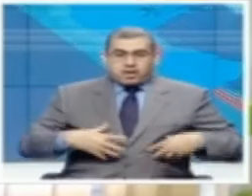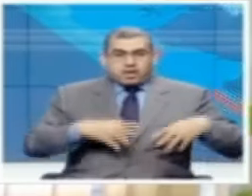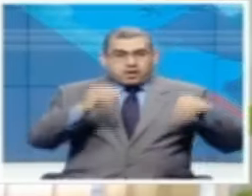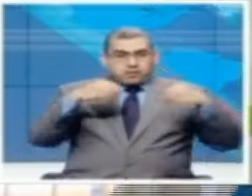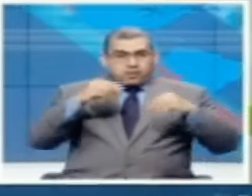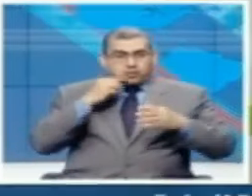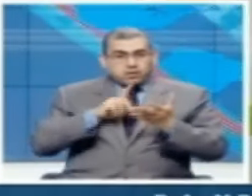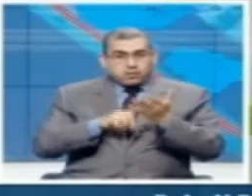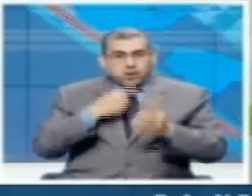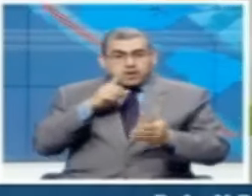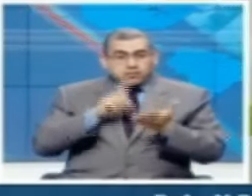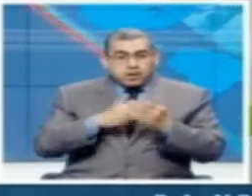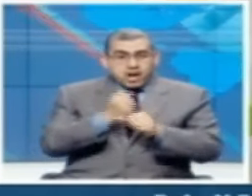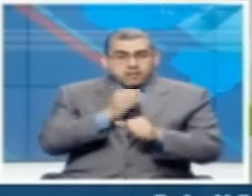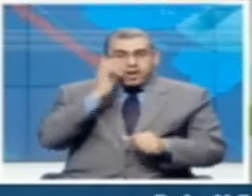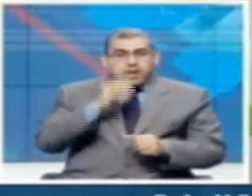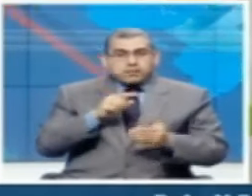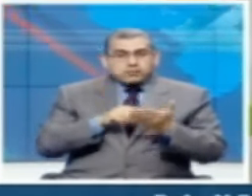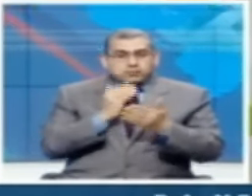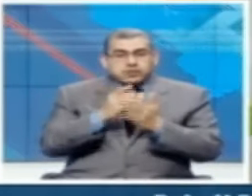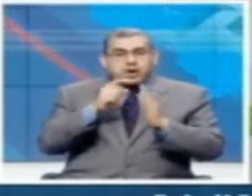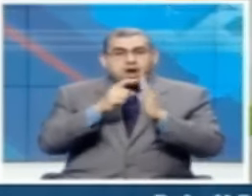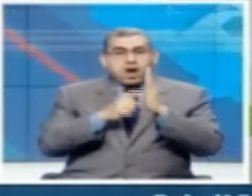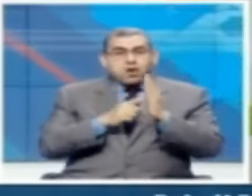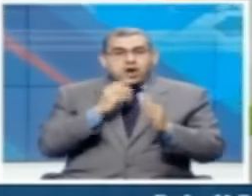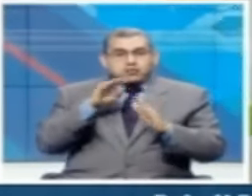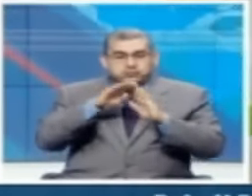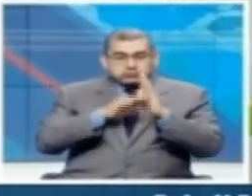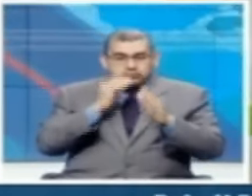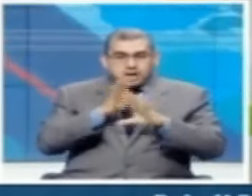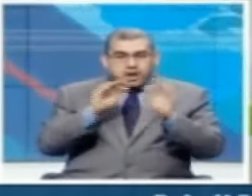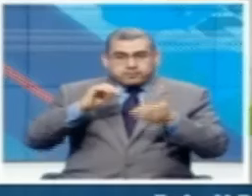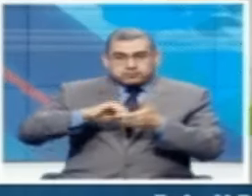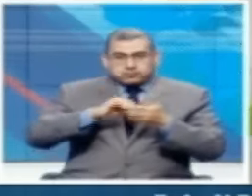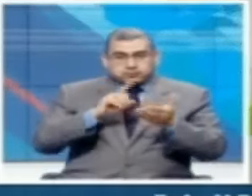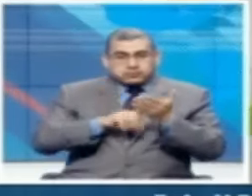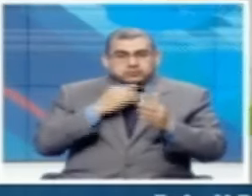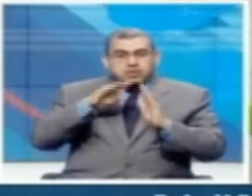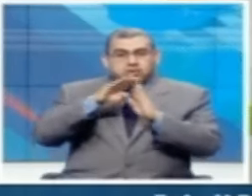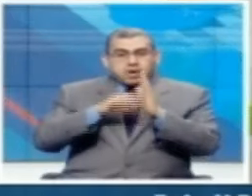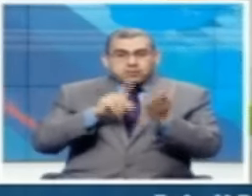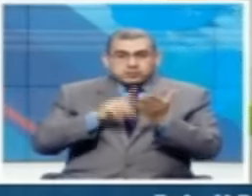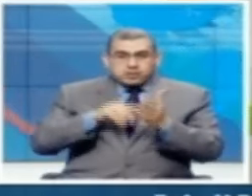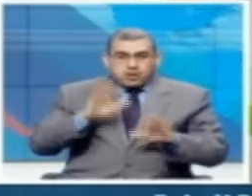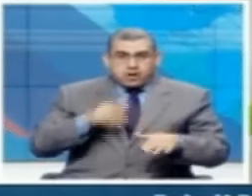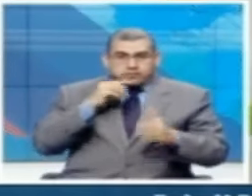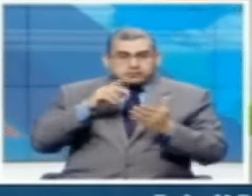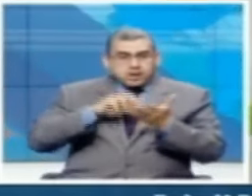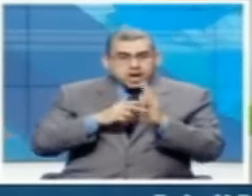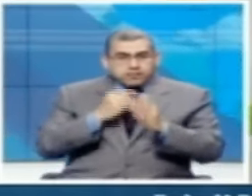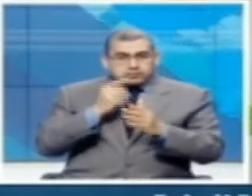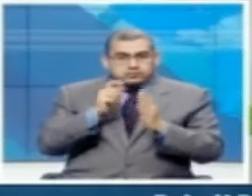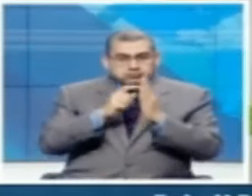يمكن ان تتم الا في ظ ظل نظام قانوني متكامل يحدد الضوابط والاجراءات